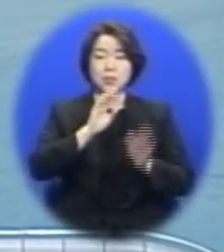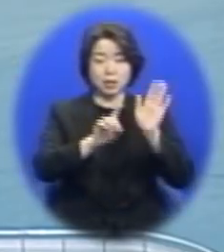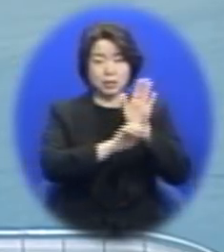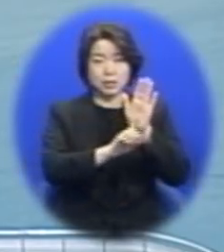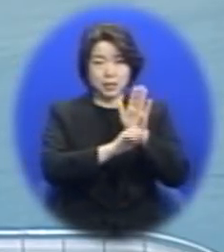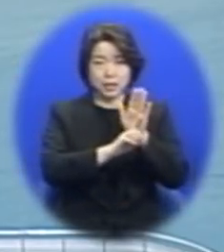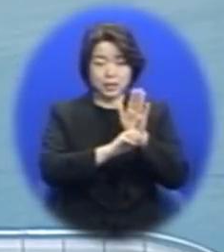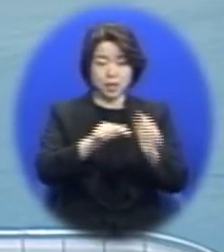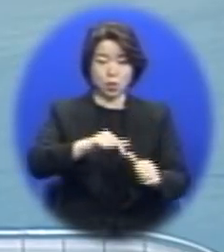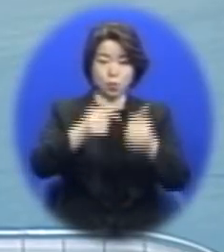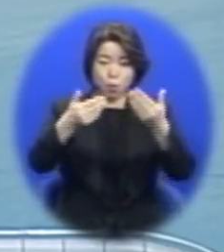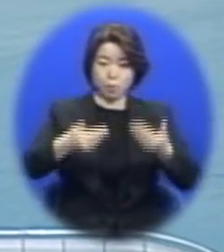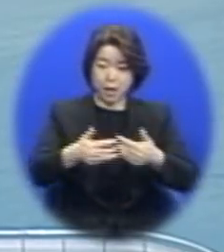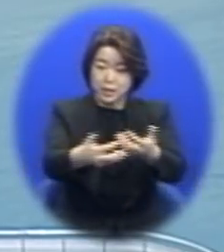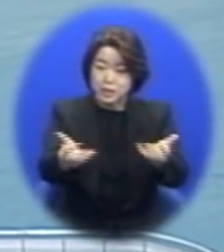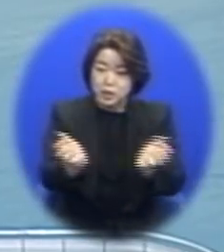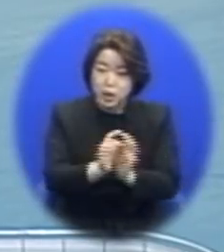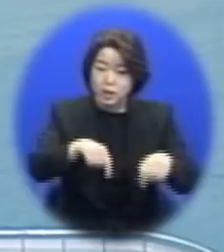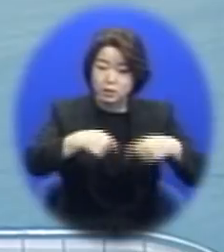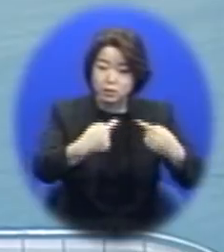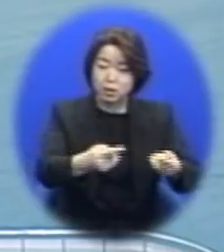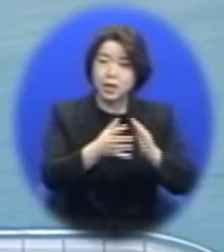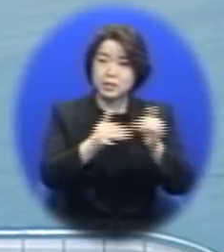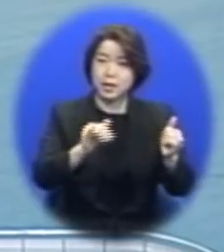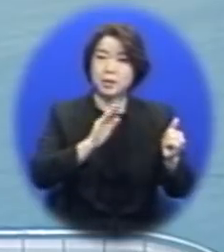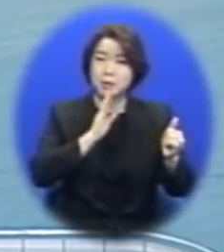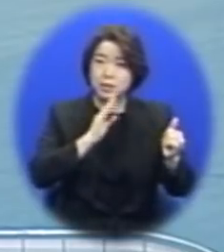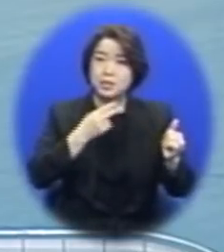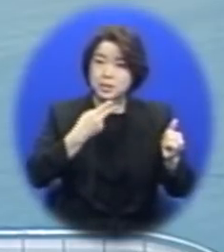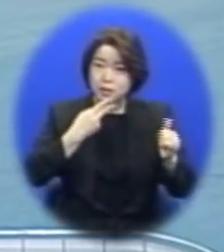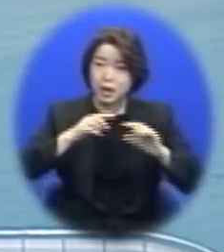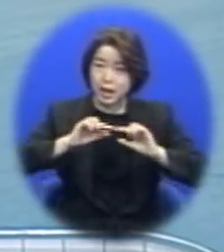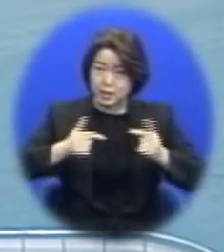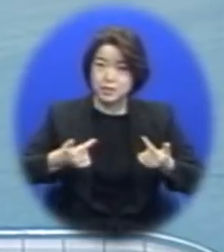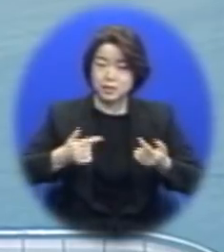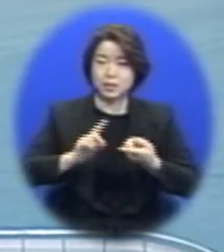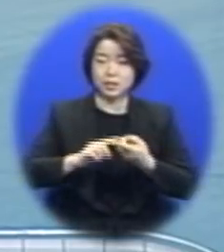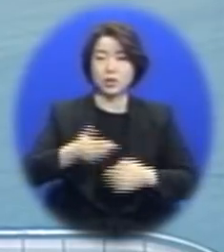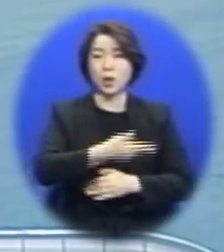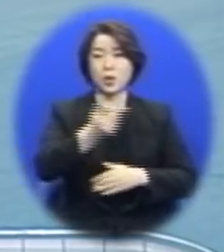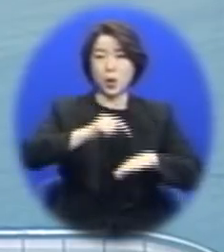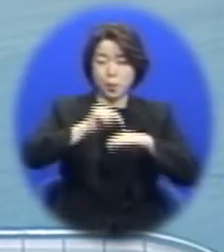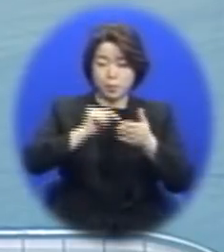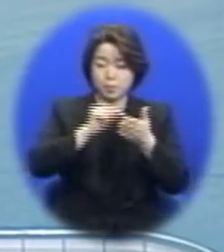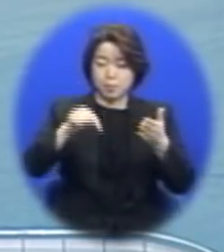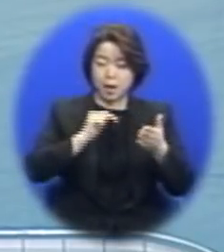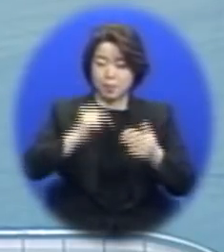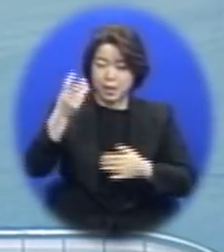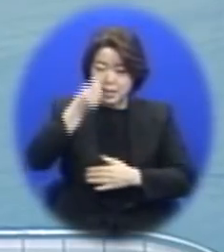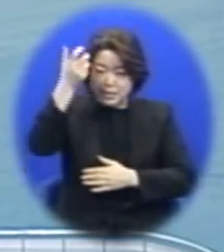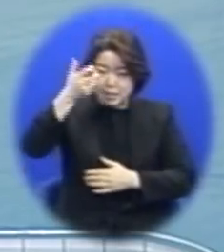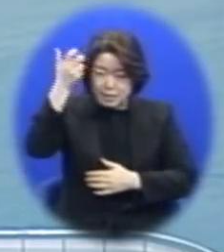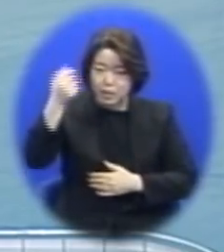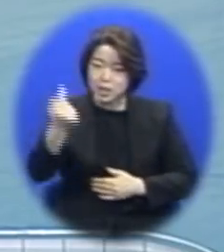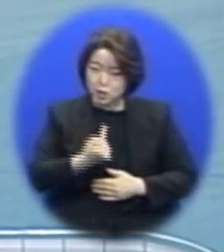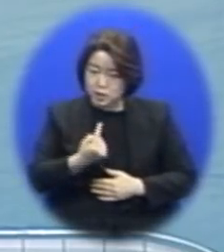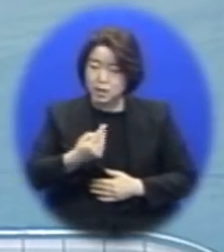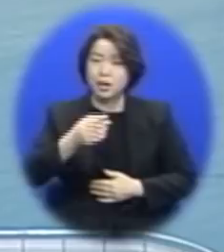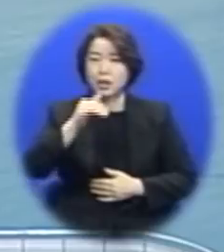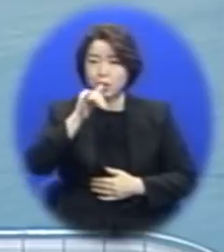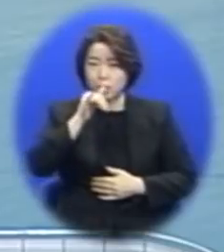무리에 들어갈 자인지 아닌지는 성령께서 여러분의 마음에 임하셨는지를 확인해 보면 알 수